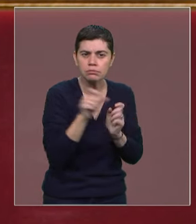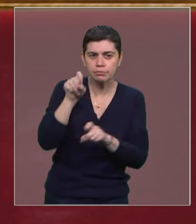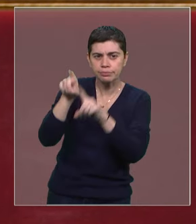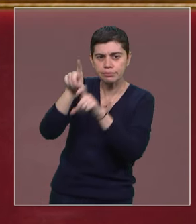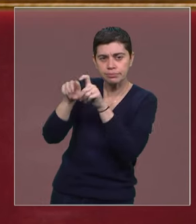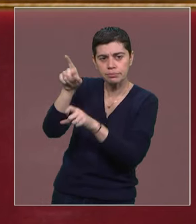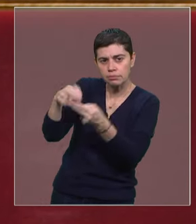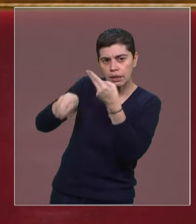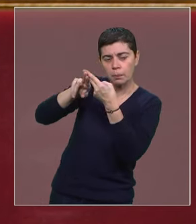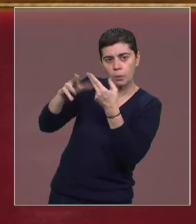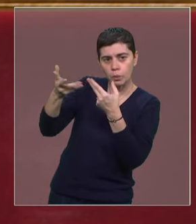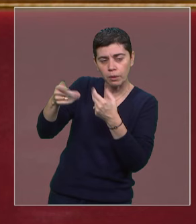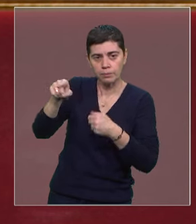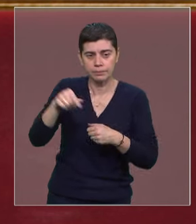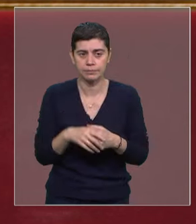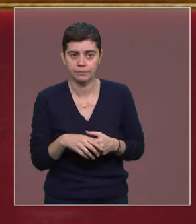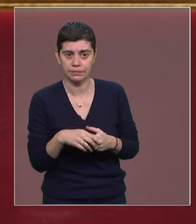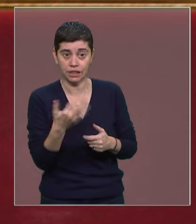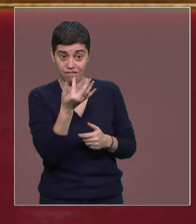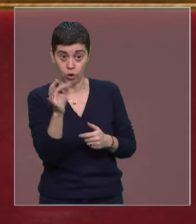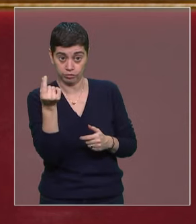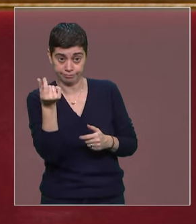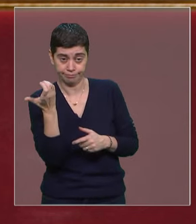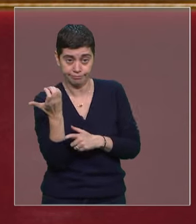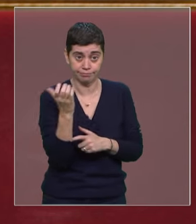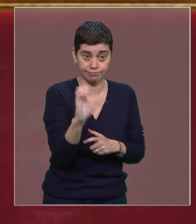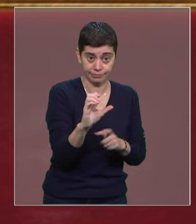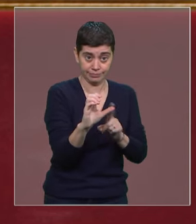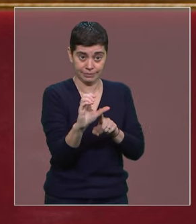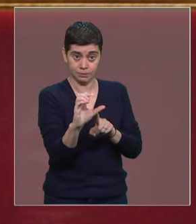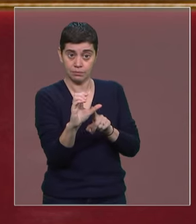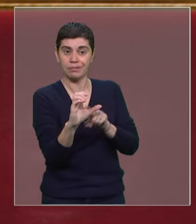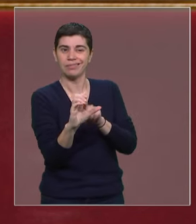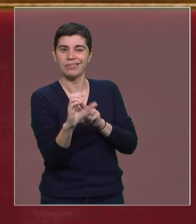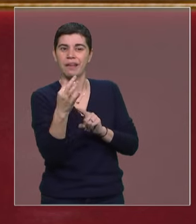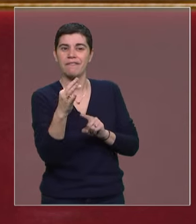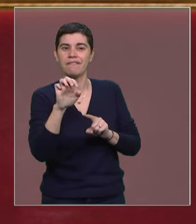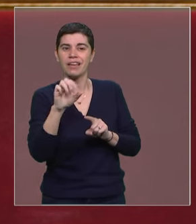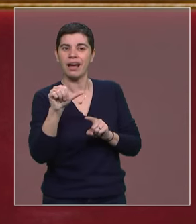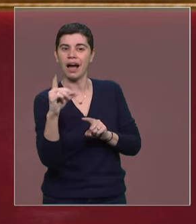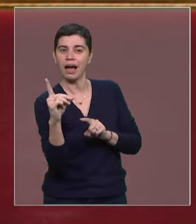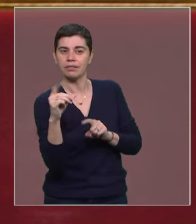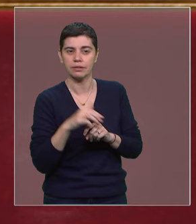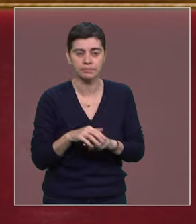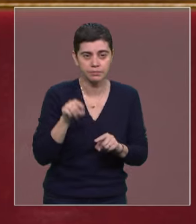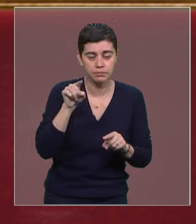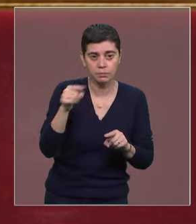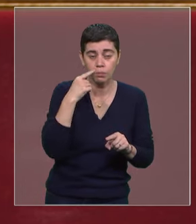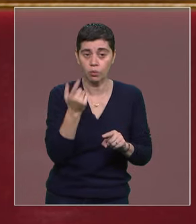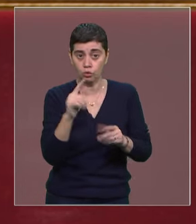indiqué qu'une partie importante de la dotation française au titre du FEAD, Fonds européen d'aide aux plus